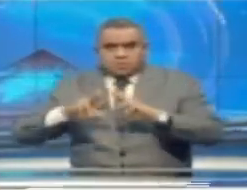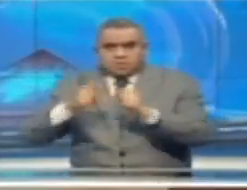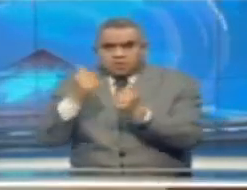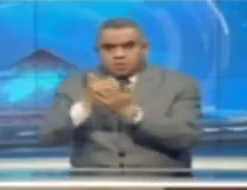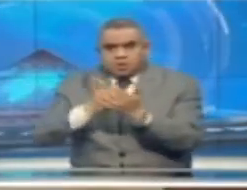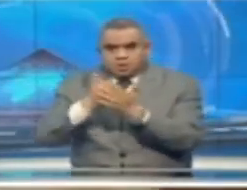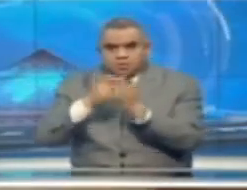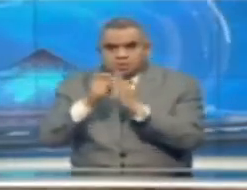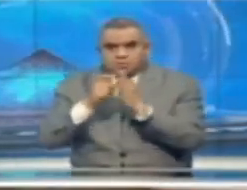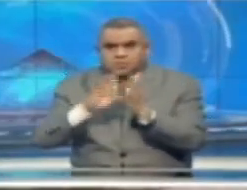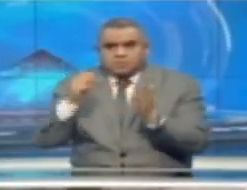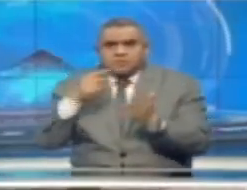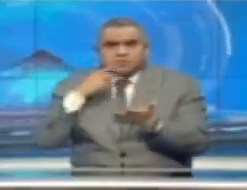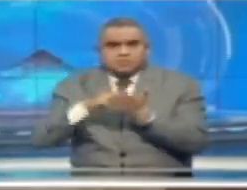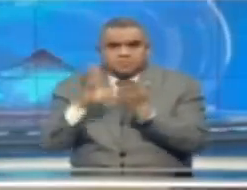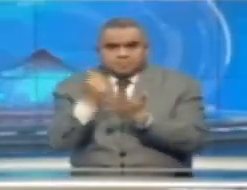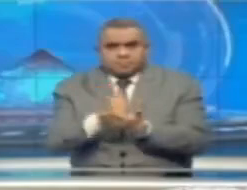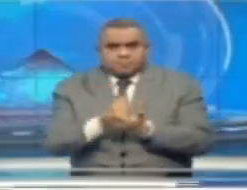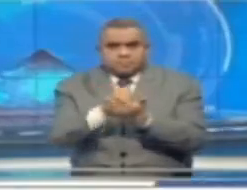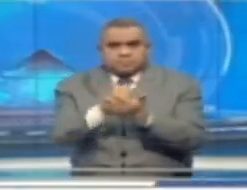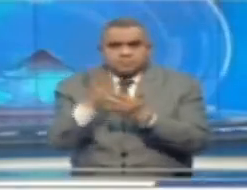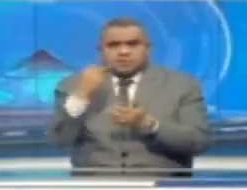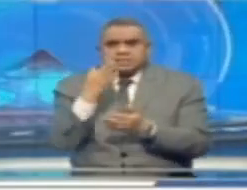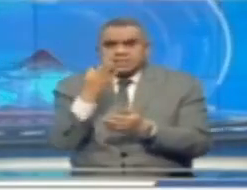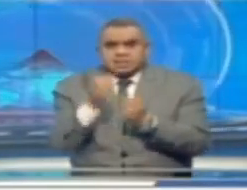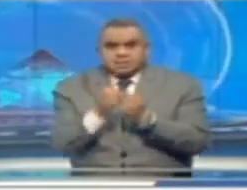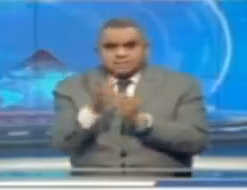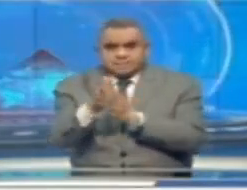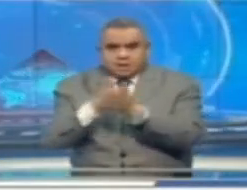الاقتصادية إلى أنه تم توفير اعتمادات بقيمة